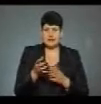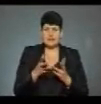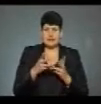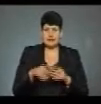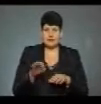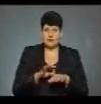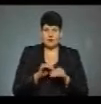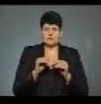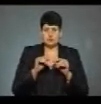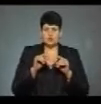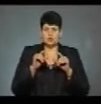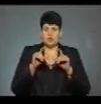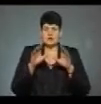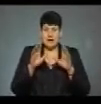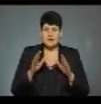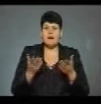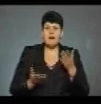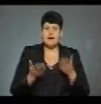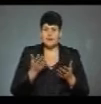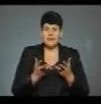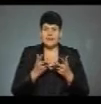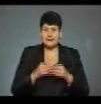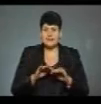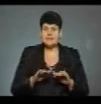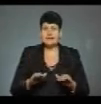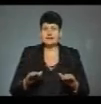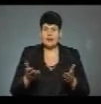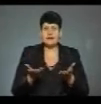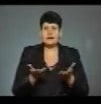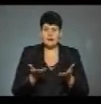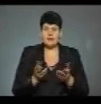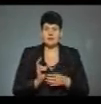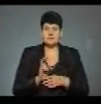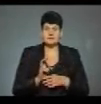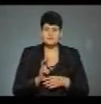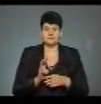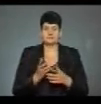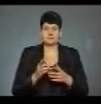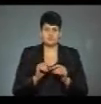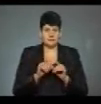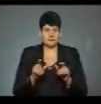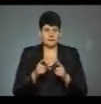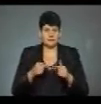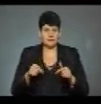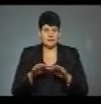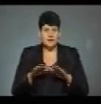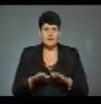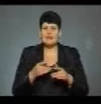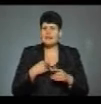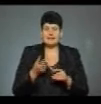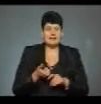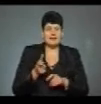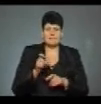захворюваності зростає, але кількість дітей, яка відвідує організовані колективи, вона не